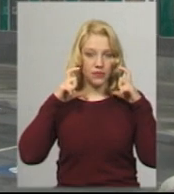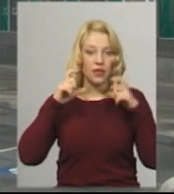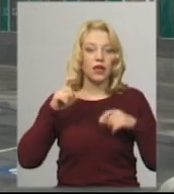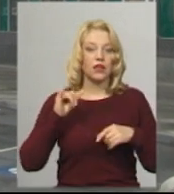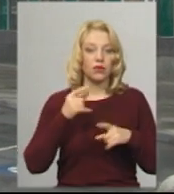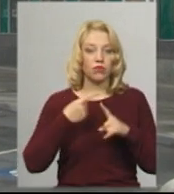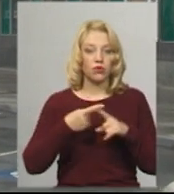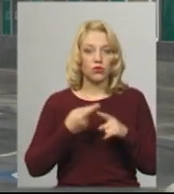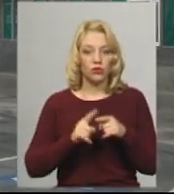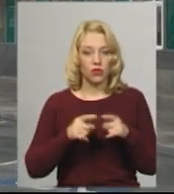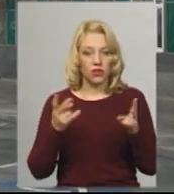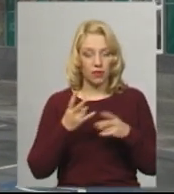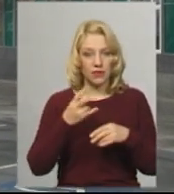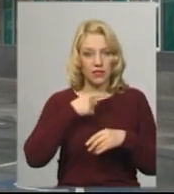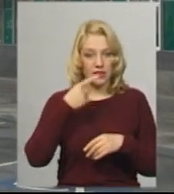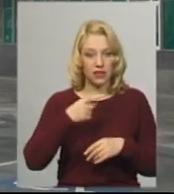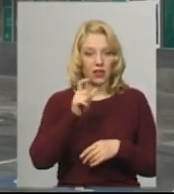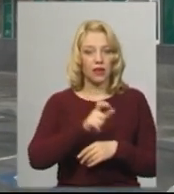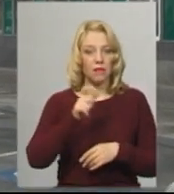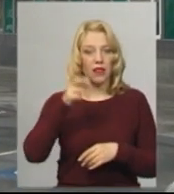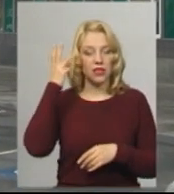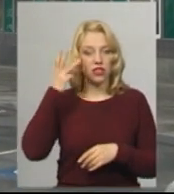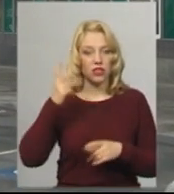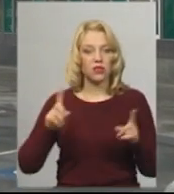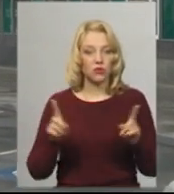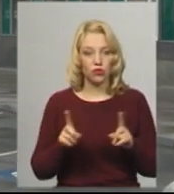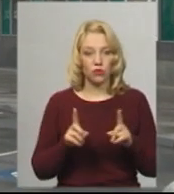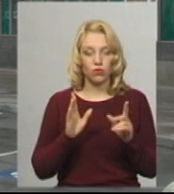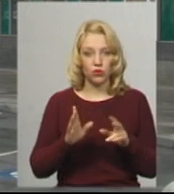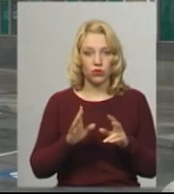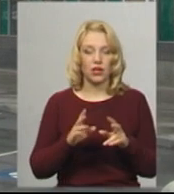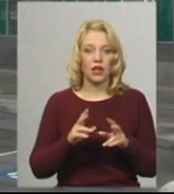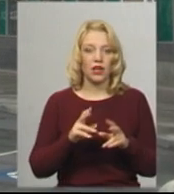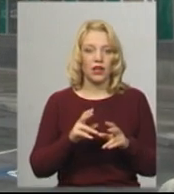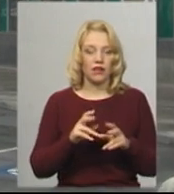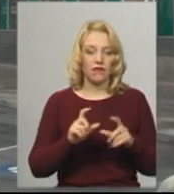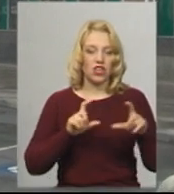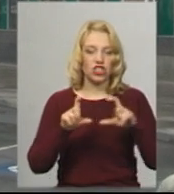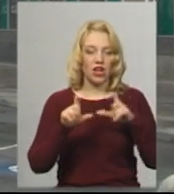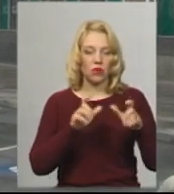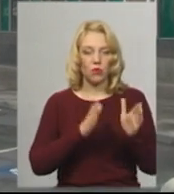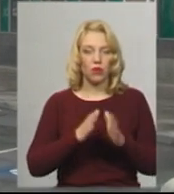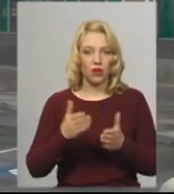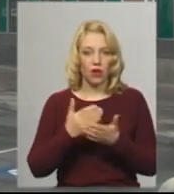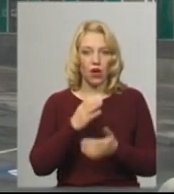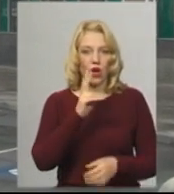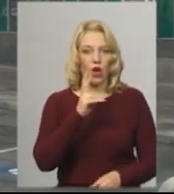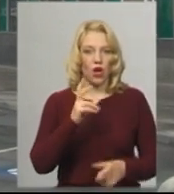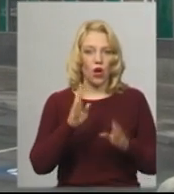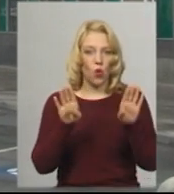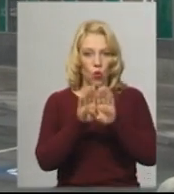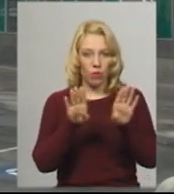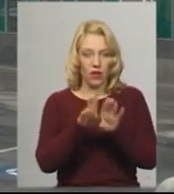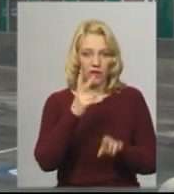І плюс до того, варто знати хмельничанам, що продаж квитків буде здійснюватися в шахматному порядку найбільше двох осіб в купейному вагоні та вагоні СВ.